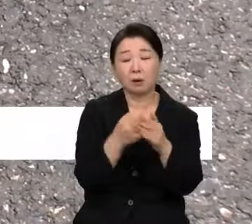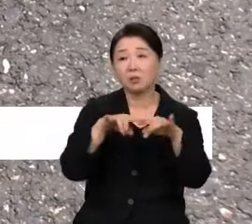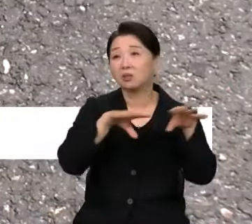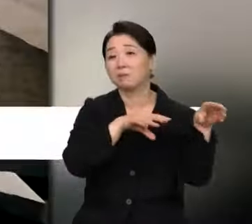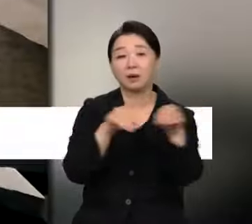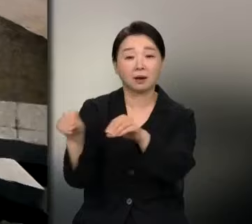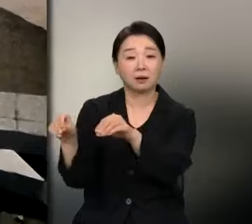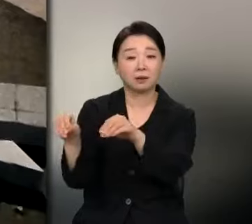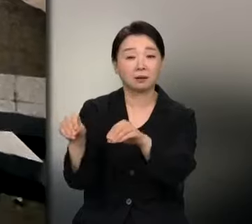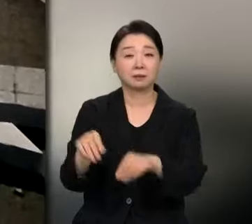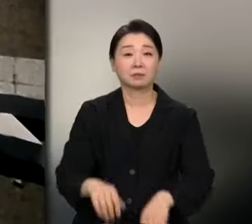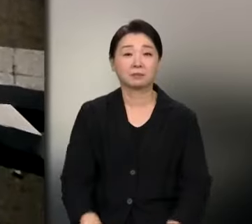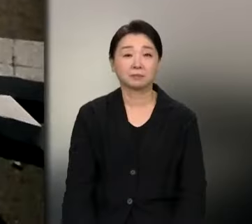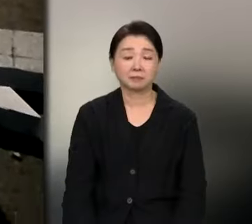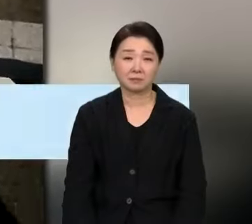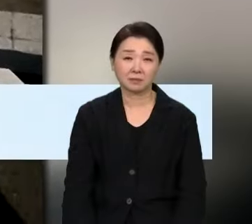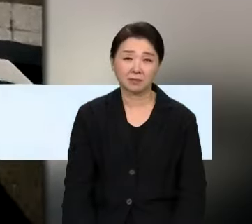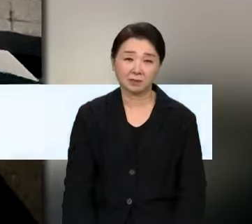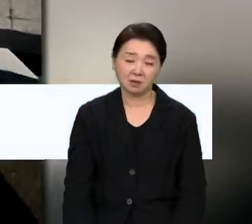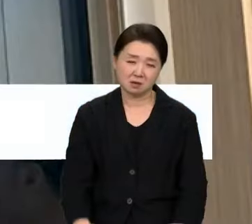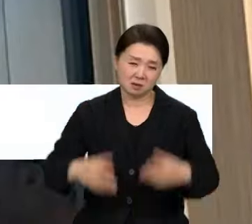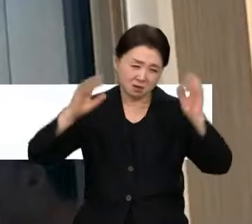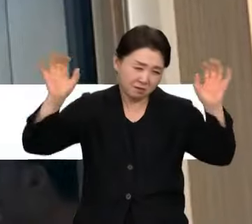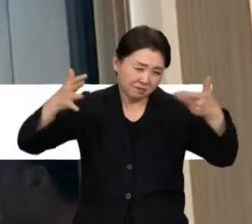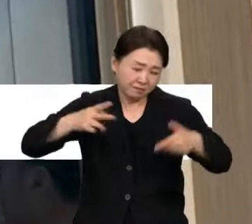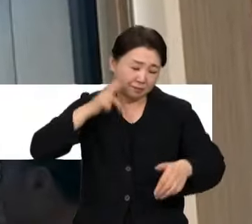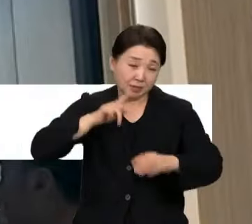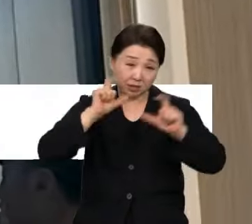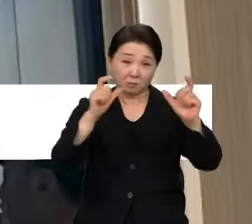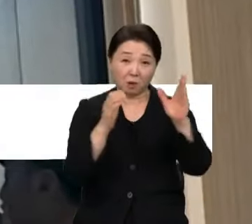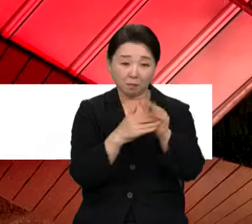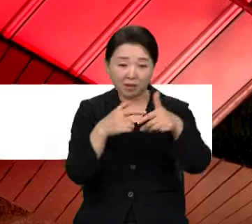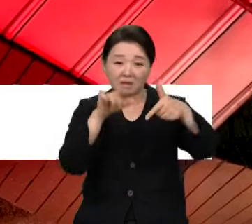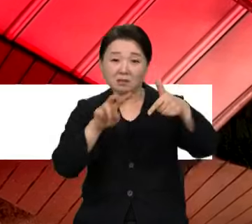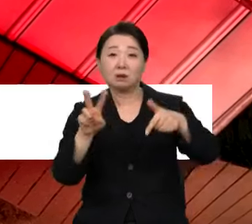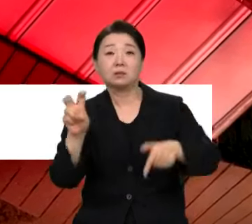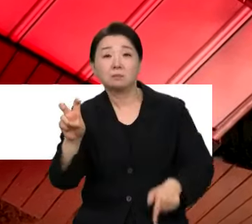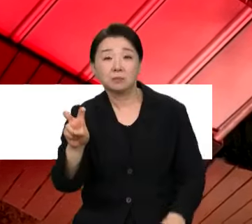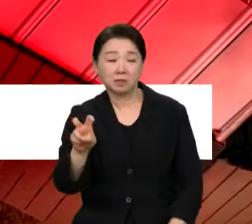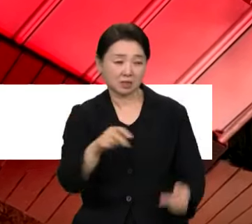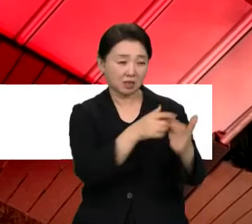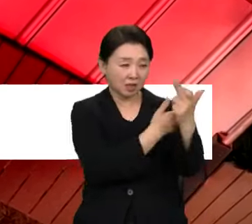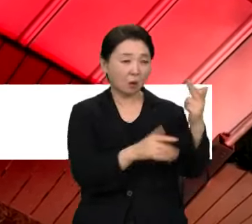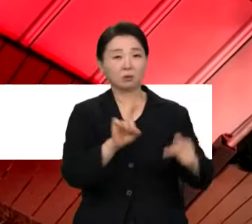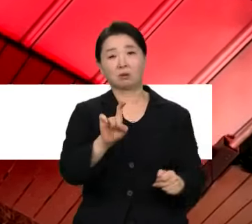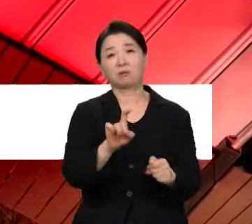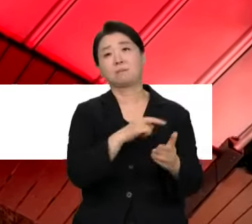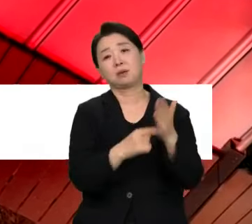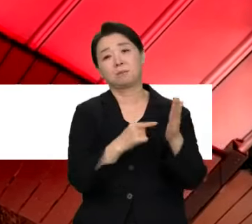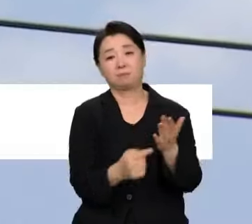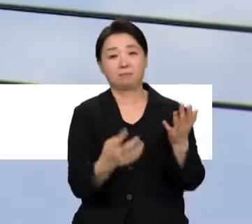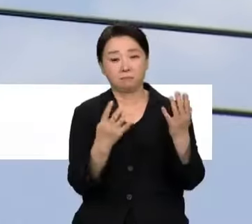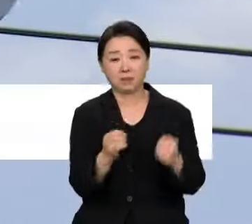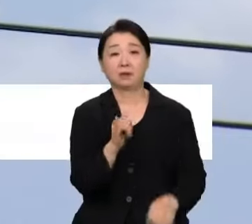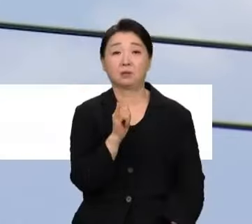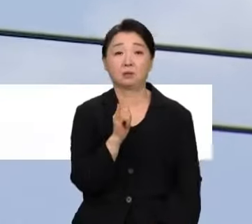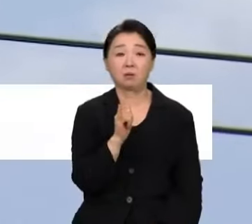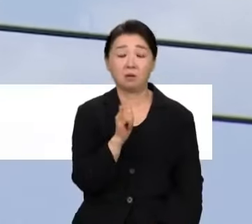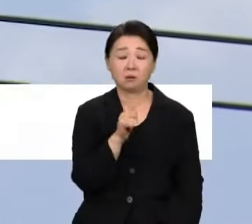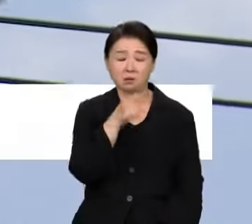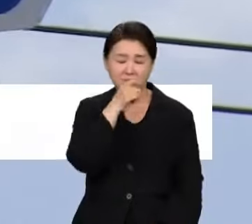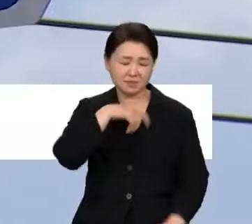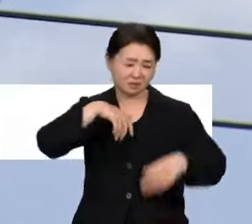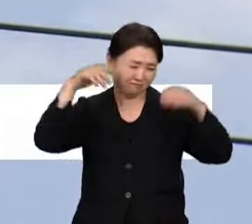됐고. 강풍 특보가 내려진 인천에서 20건, 강원에서도 10건 넘는 피해가 발생했습니다. 비를